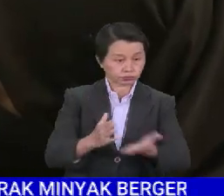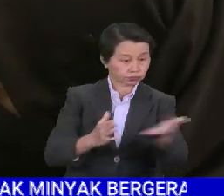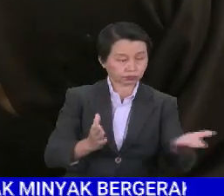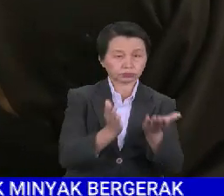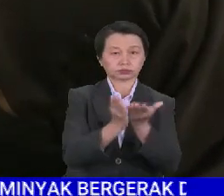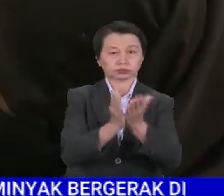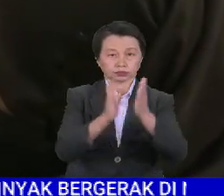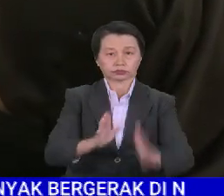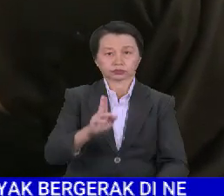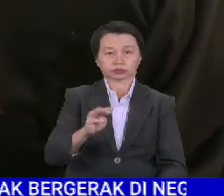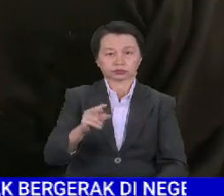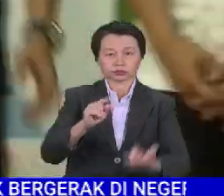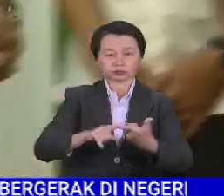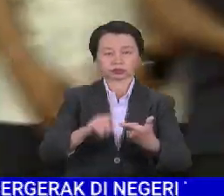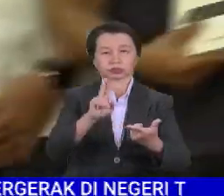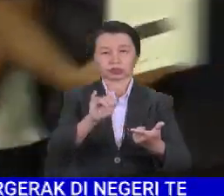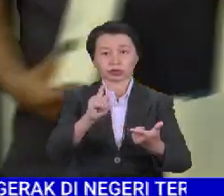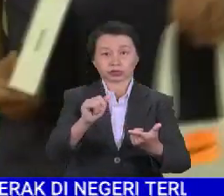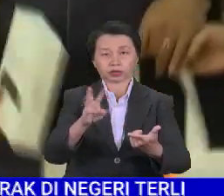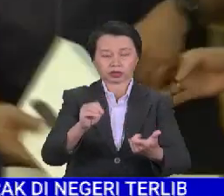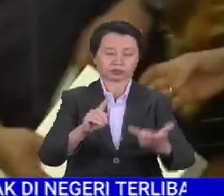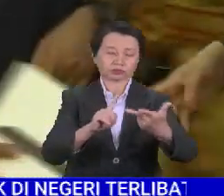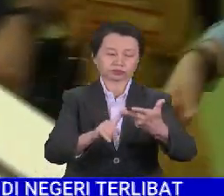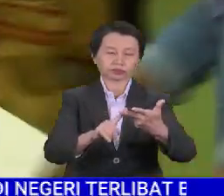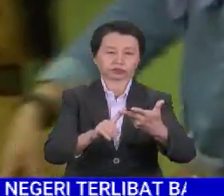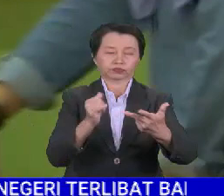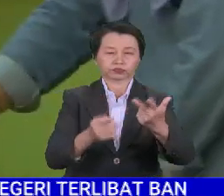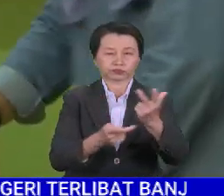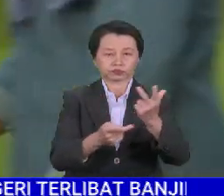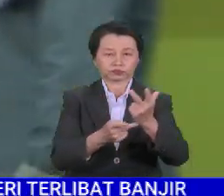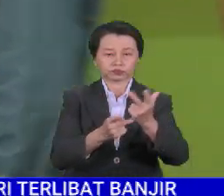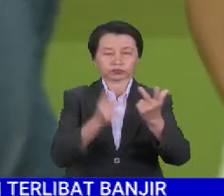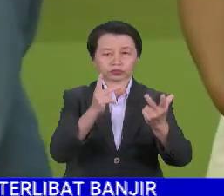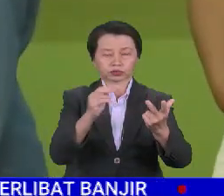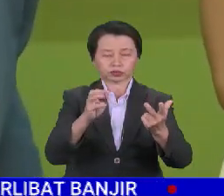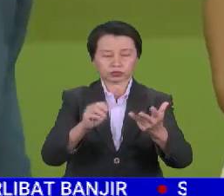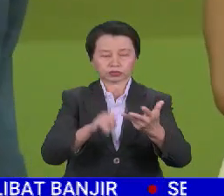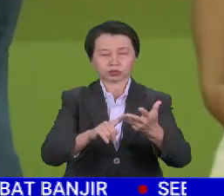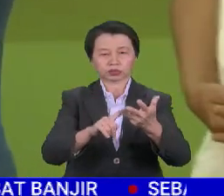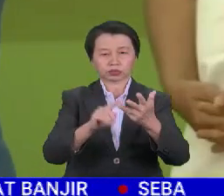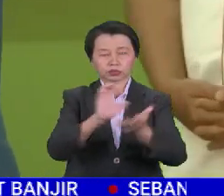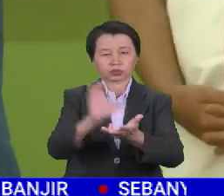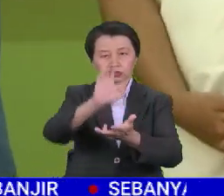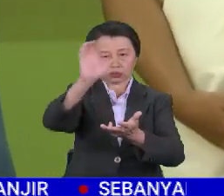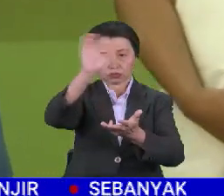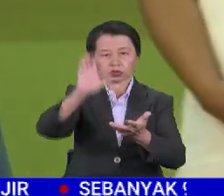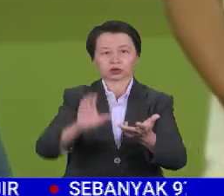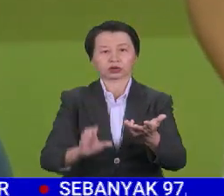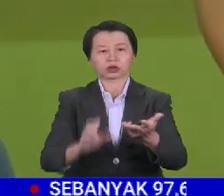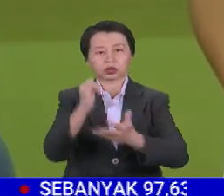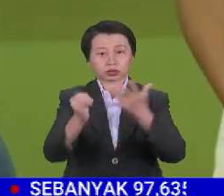UMS Universitas Teknologi marah uitm Politeknik Kota Kinabalu dan collage antara bangsa